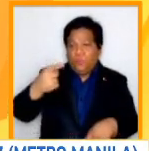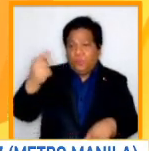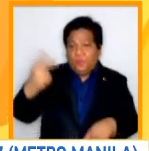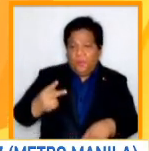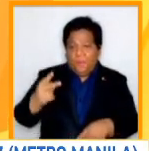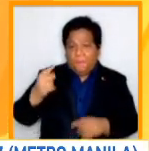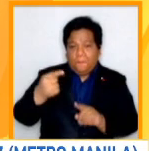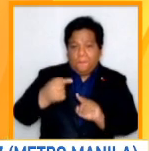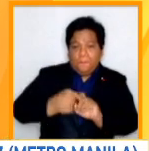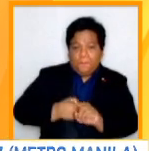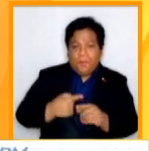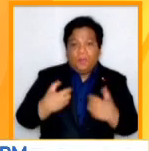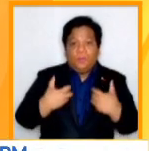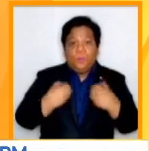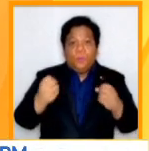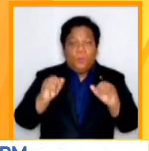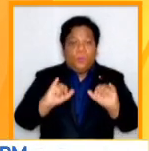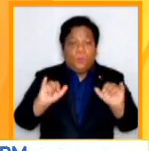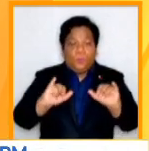pa na